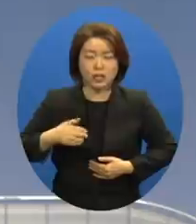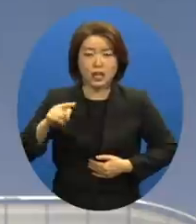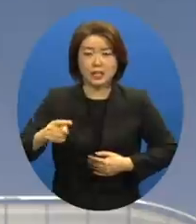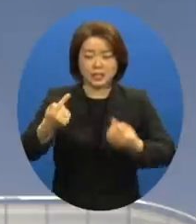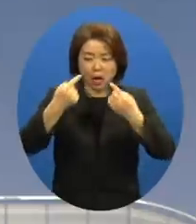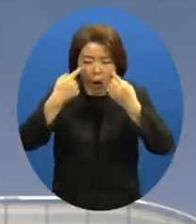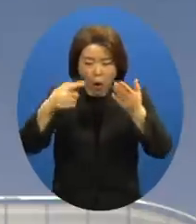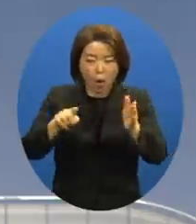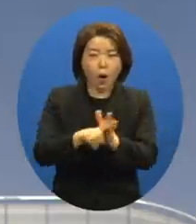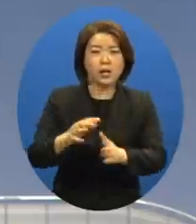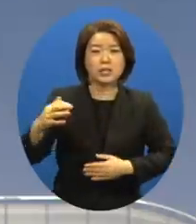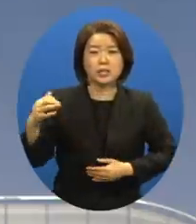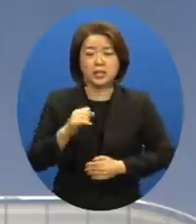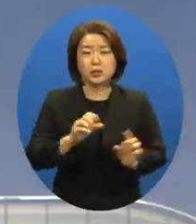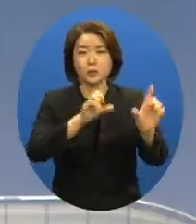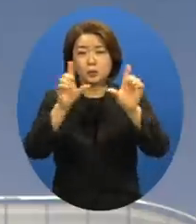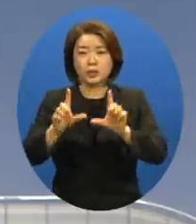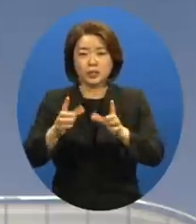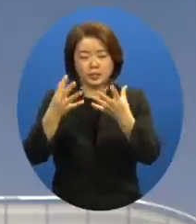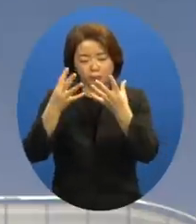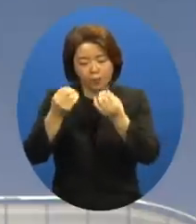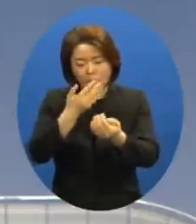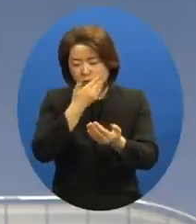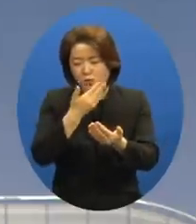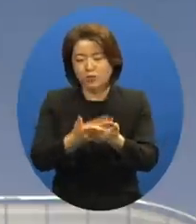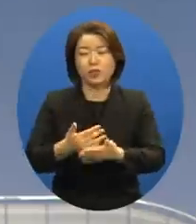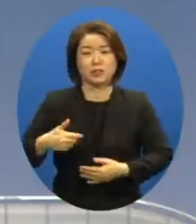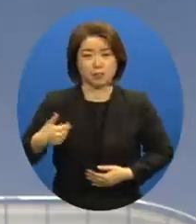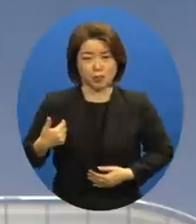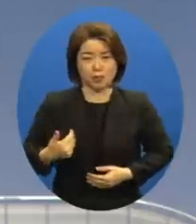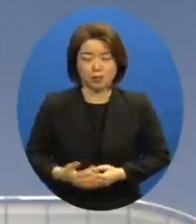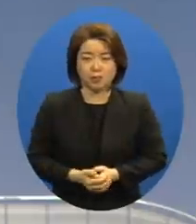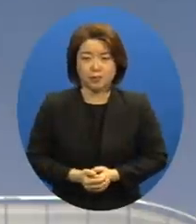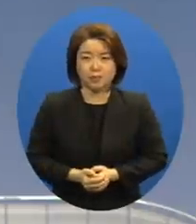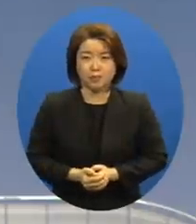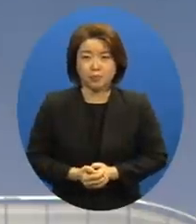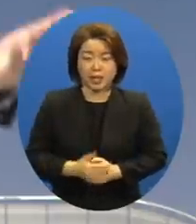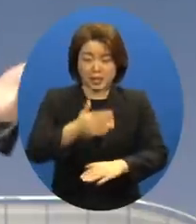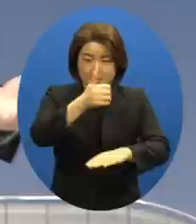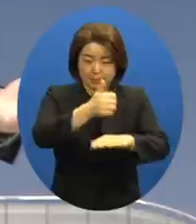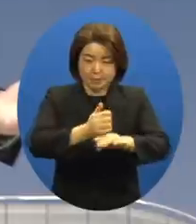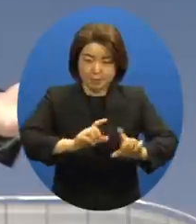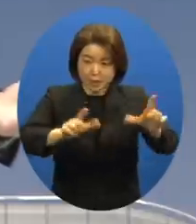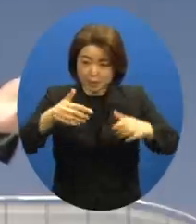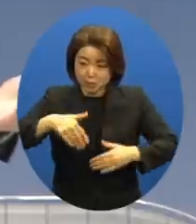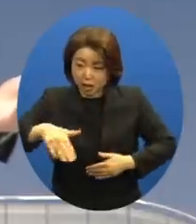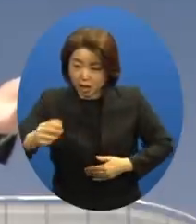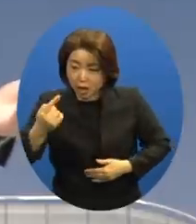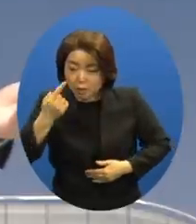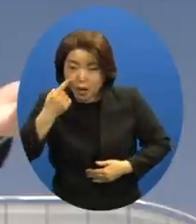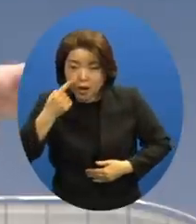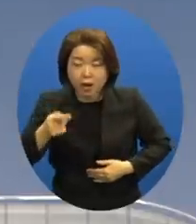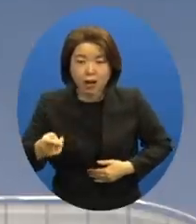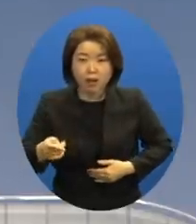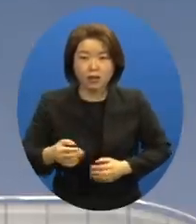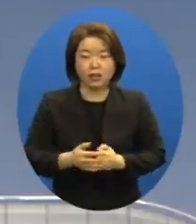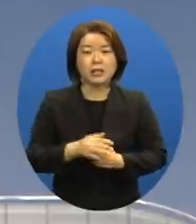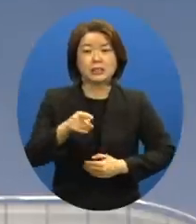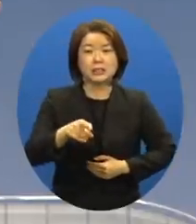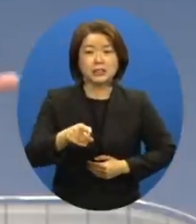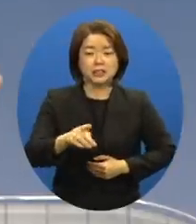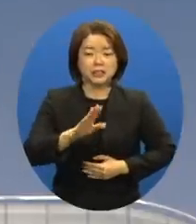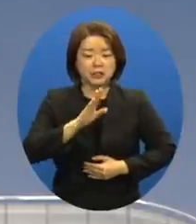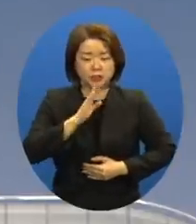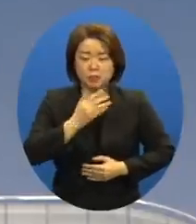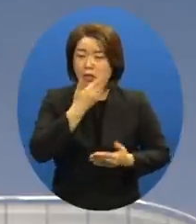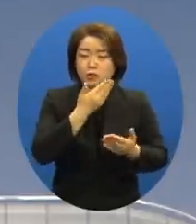확신으로 사는 것이 얼마나 중요한지 모릅니다 마지막 날 가서야 그것이 그렇게